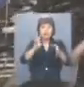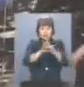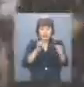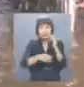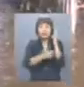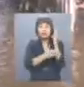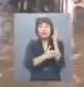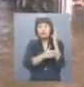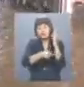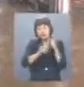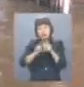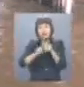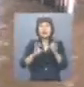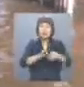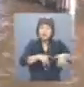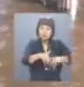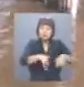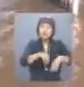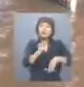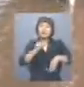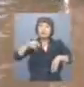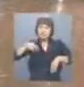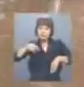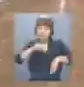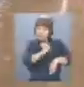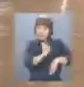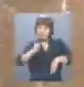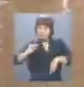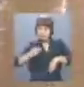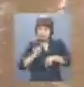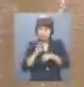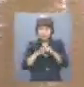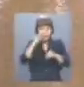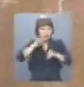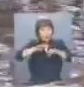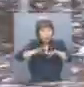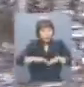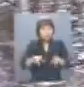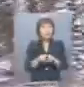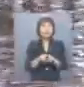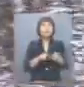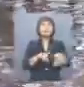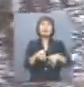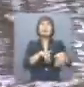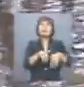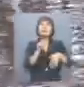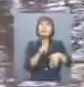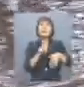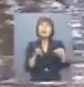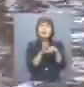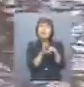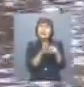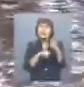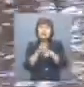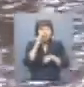นทรัพย์สินพัฒนาพื้นที่นี้น้ำลดลงอย่างต่อเนื่องเช่นเดียวกันนะครับมีเพียงชุมชนที่อยู่ท้ายซอยยังคงถูกน้ำท่ว